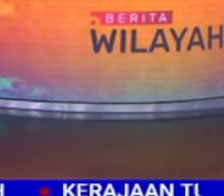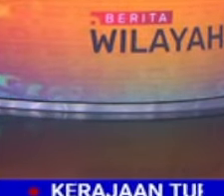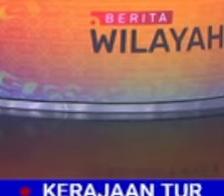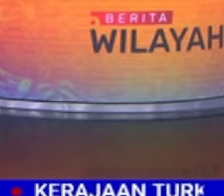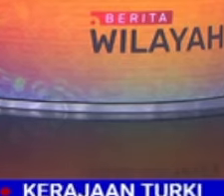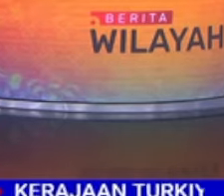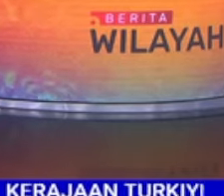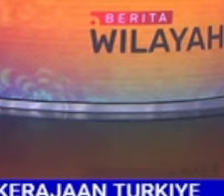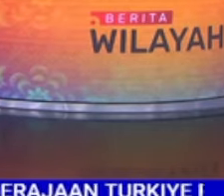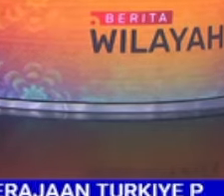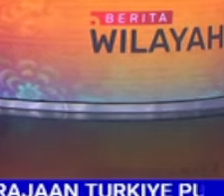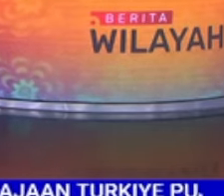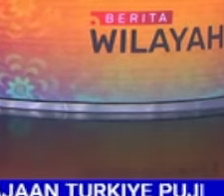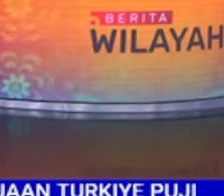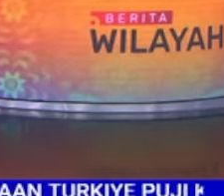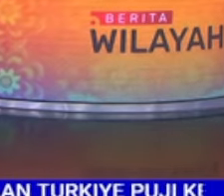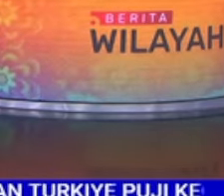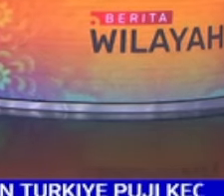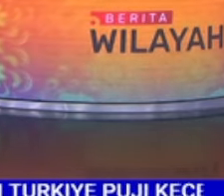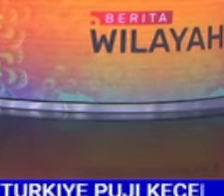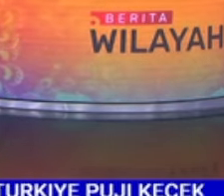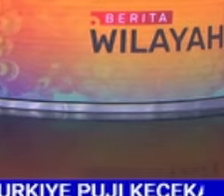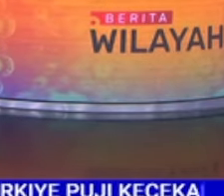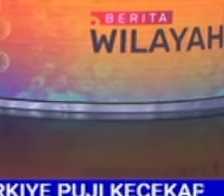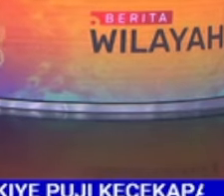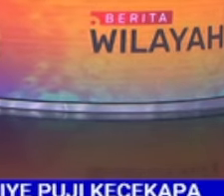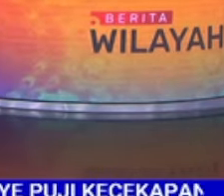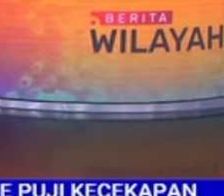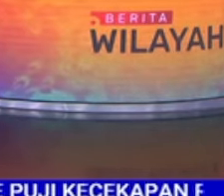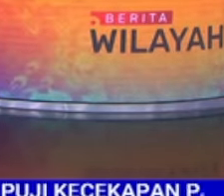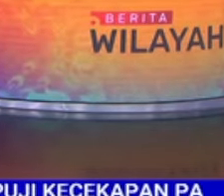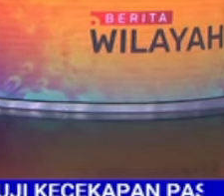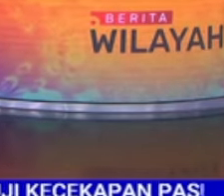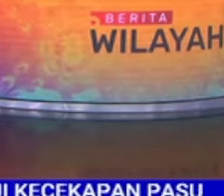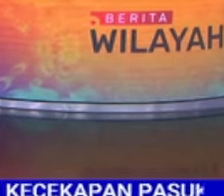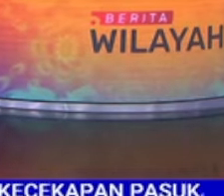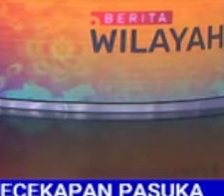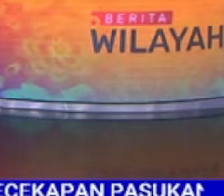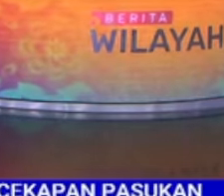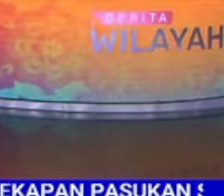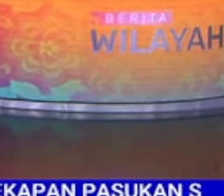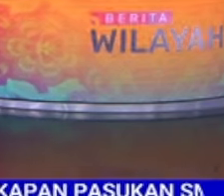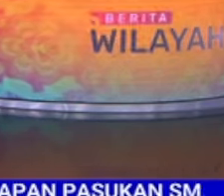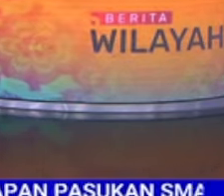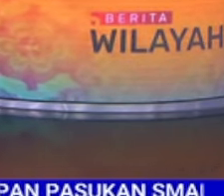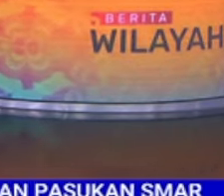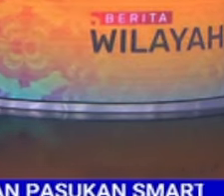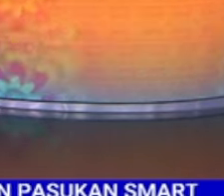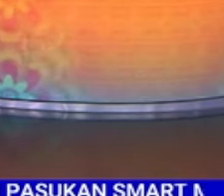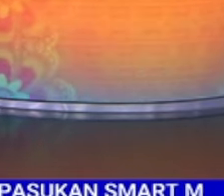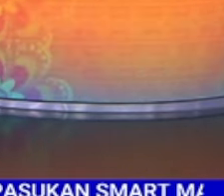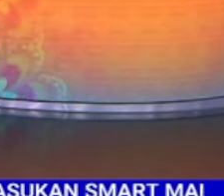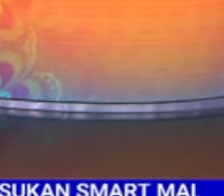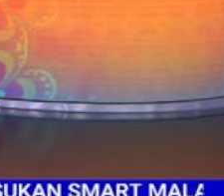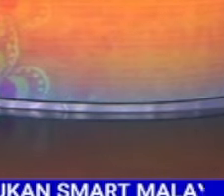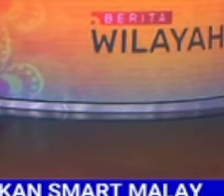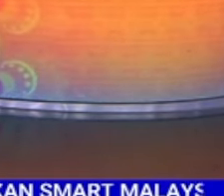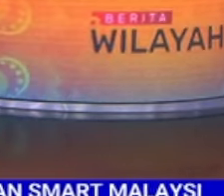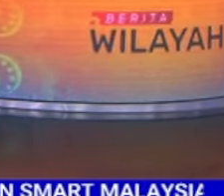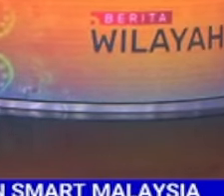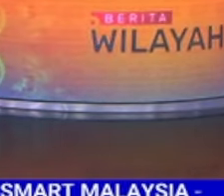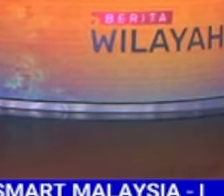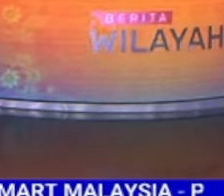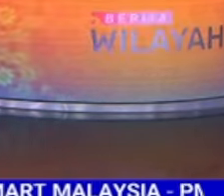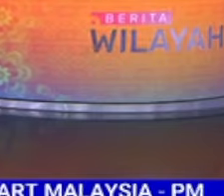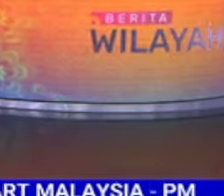terkini seluruh negara saya ajukan langsung dari Kelantan Sarawak dan Sabah mengisi paparan kota ini terus Siti